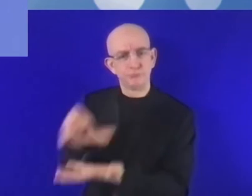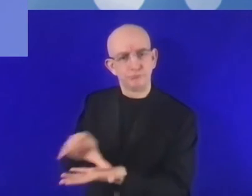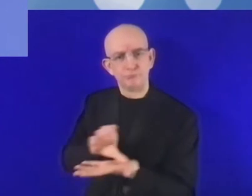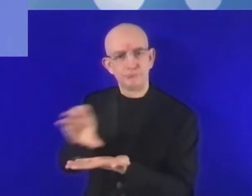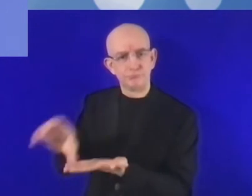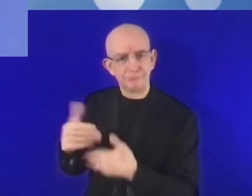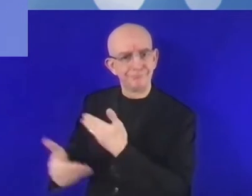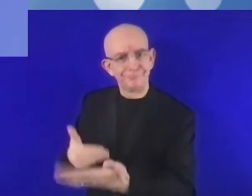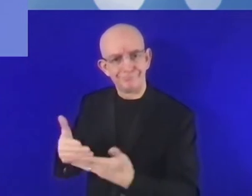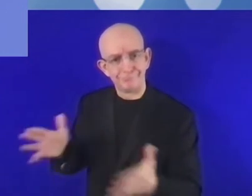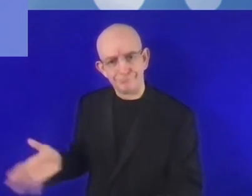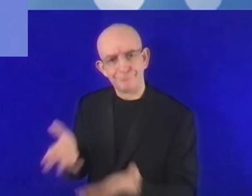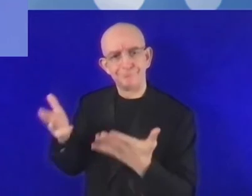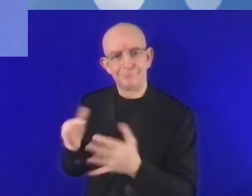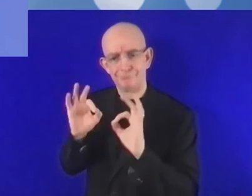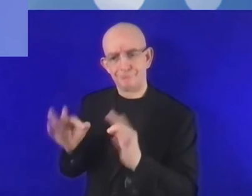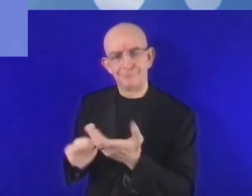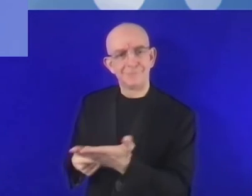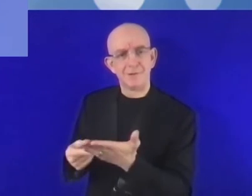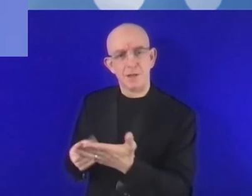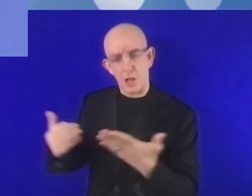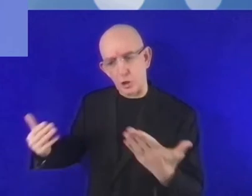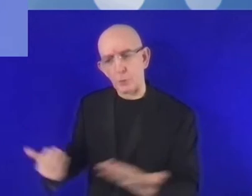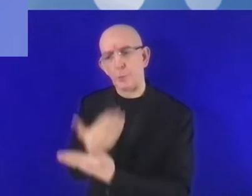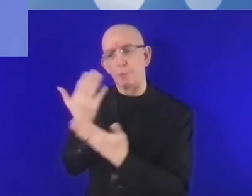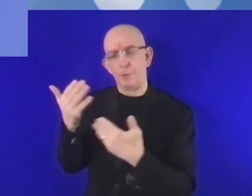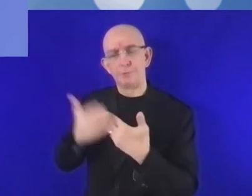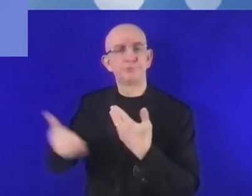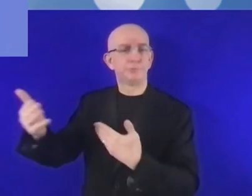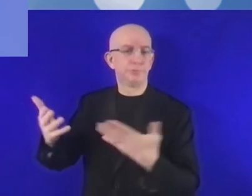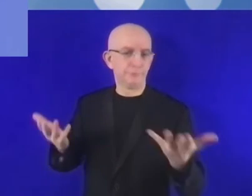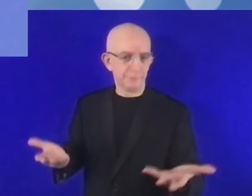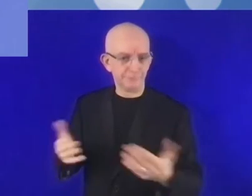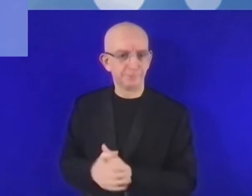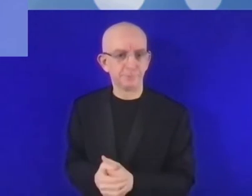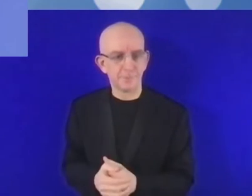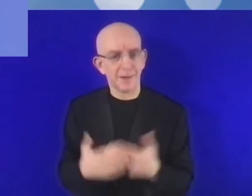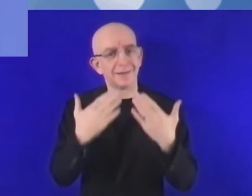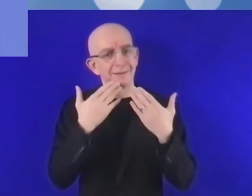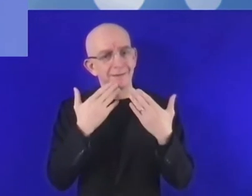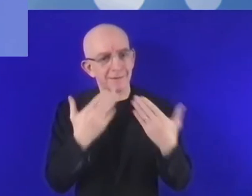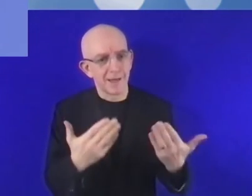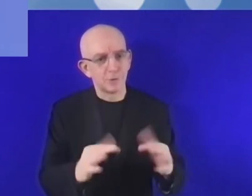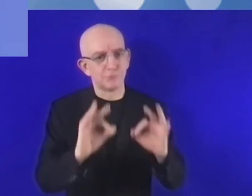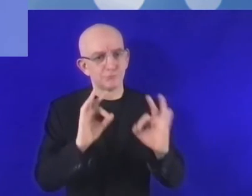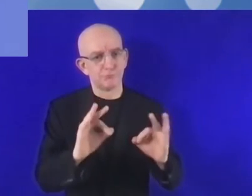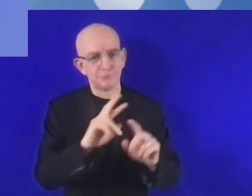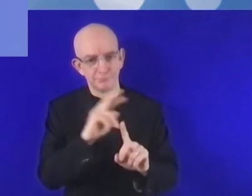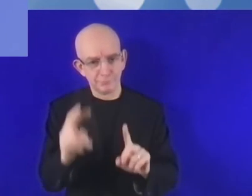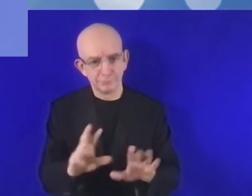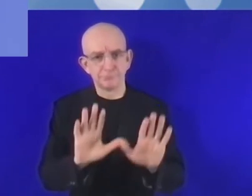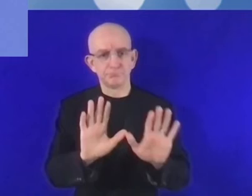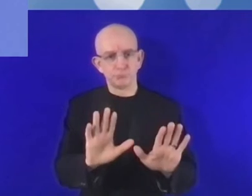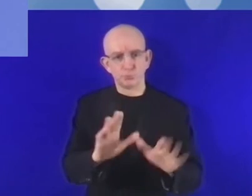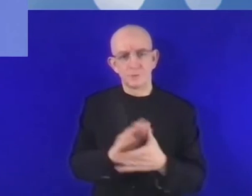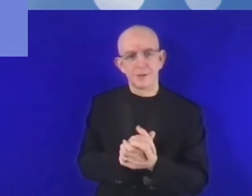крупным и известным предприятиям, но и молодым начинающим предприятиям в секторе новых технологий.